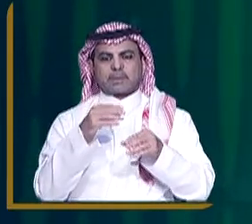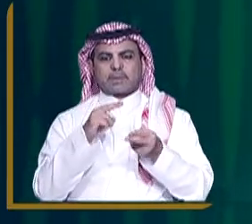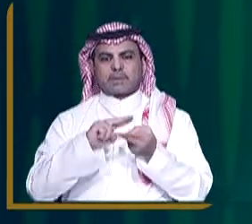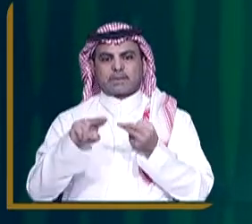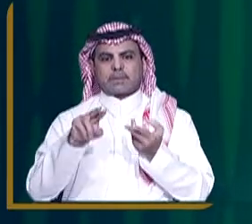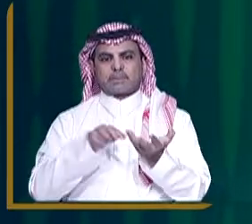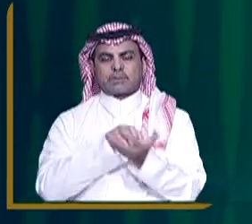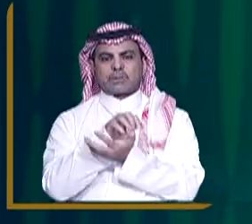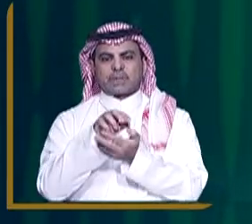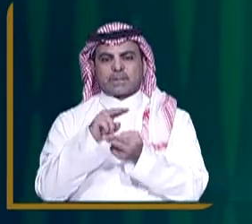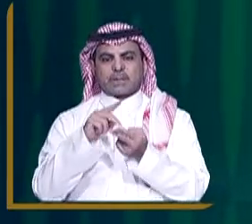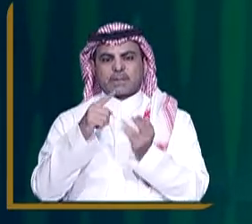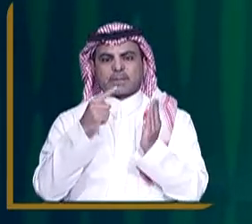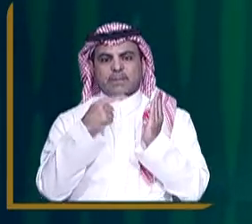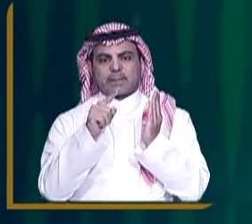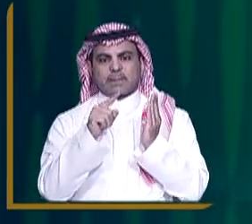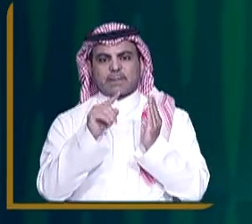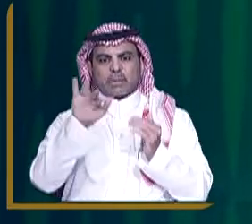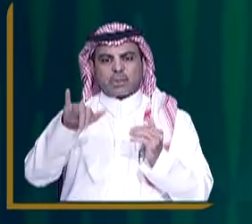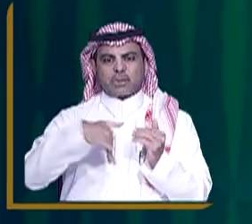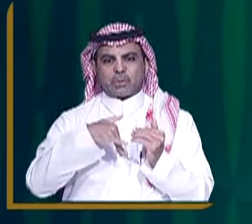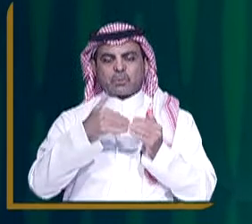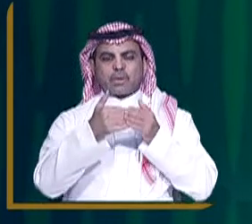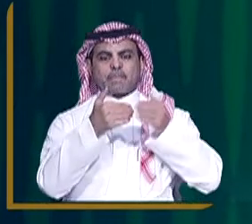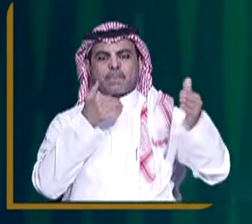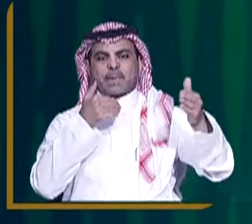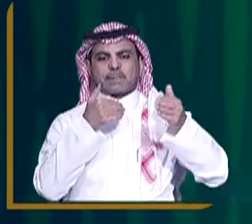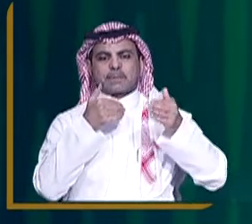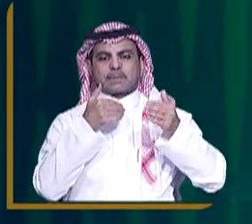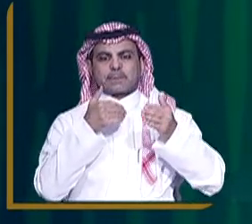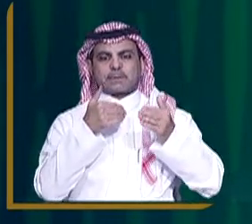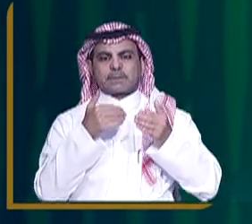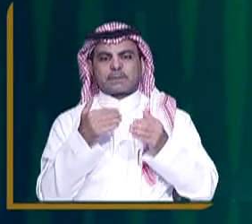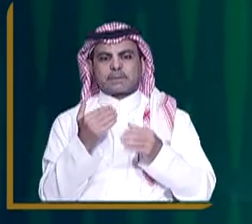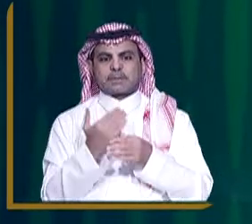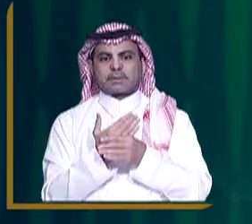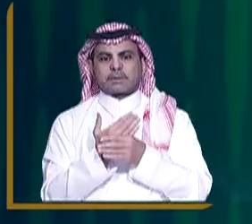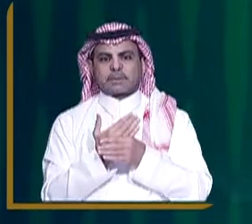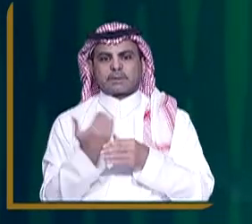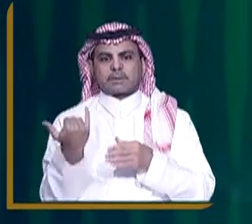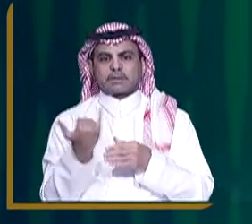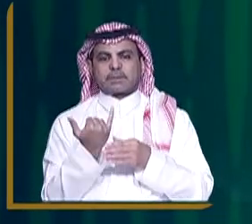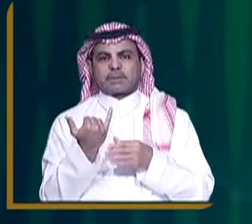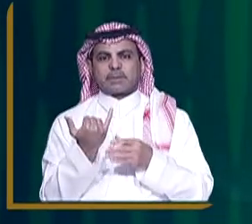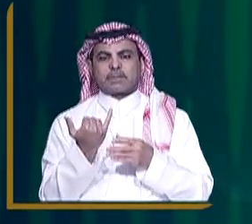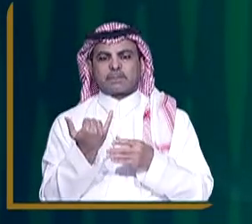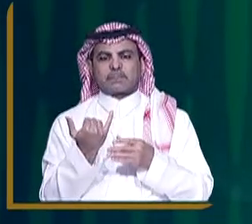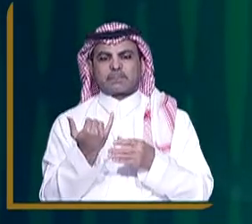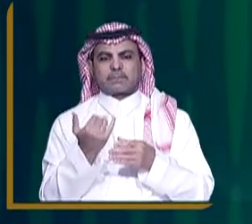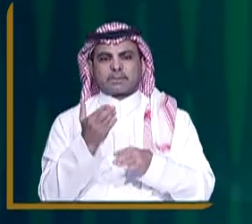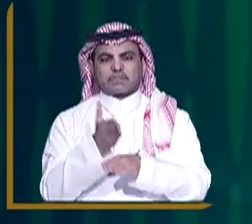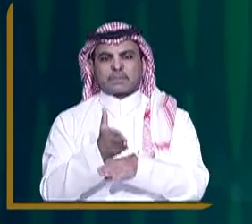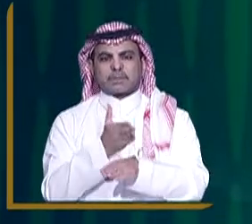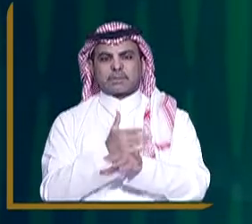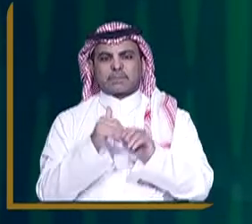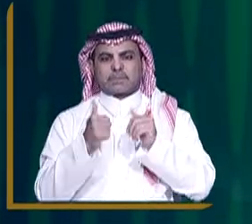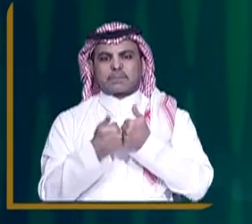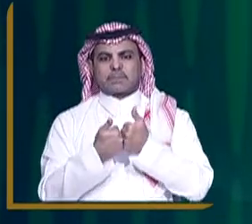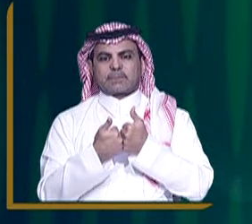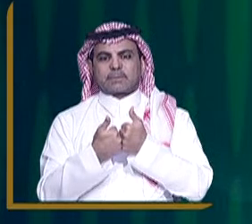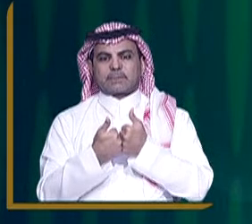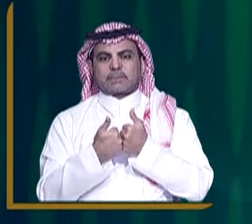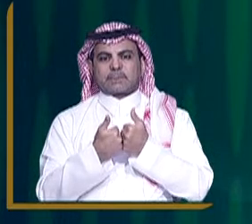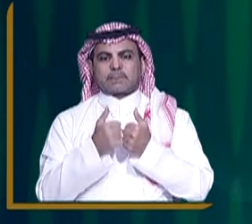الأسئلة في حضوريا وعن طريق المنصة. هذا الأمر يبدو أنه أتعب الأهالي وأولياء